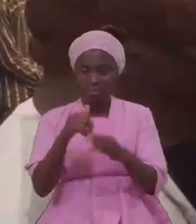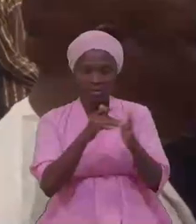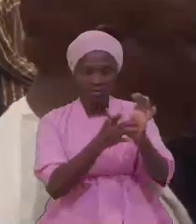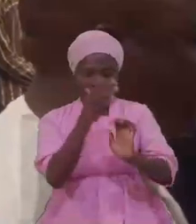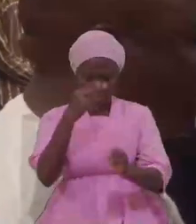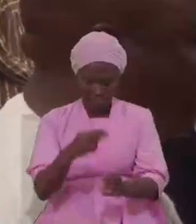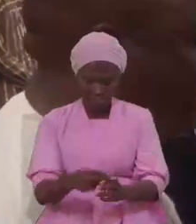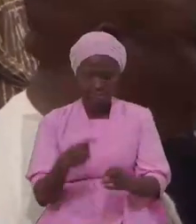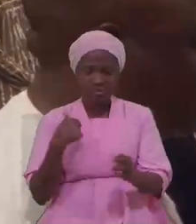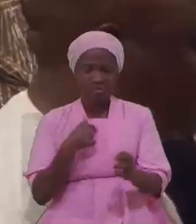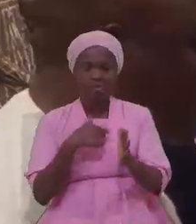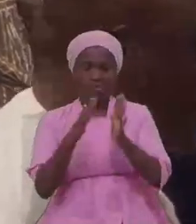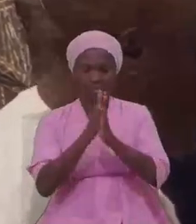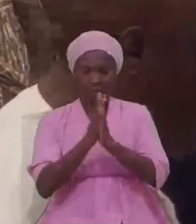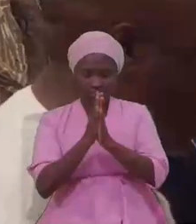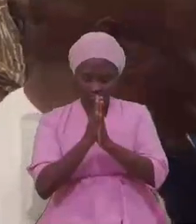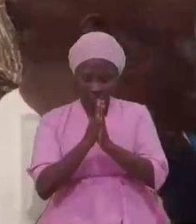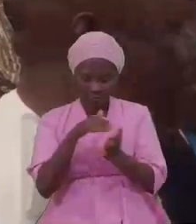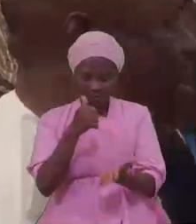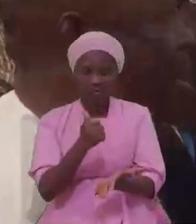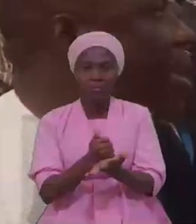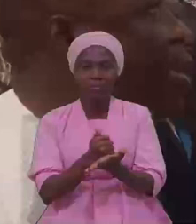nom de Jésus, nous prions.